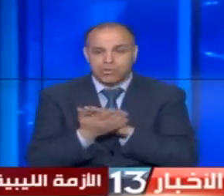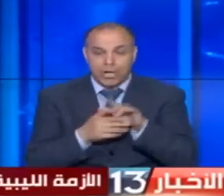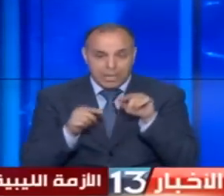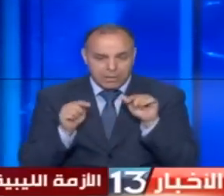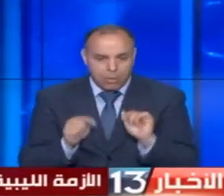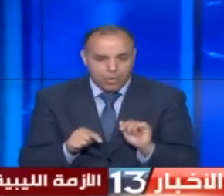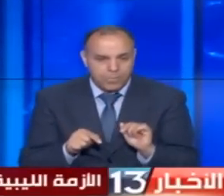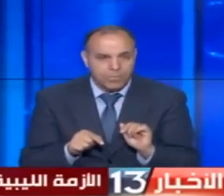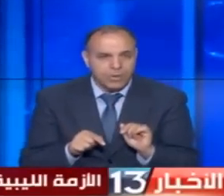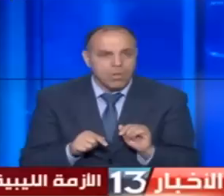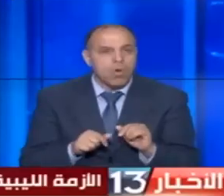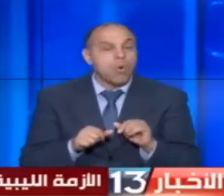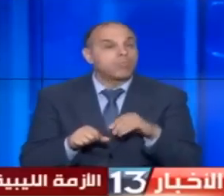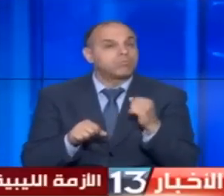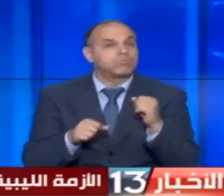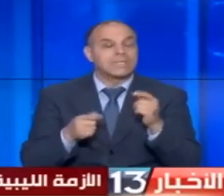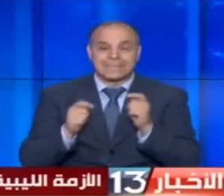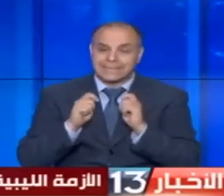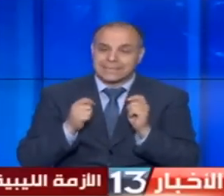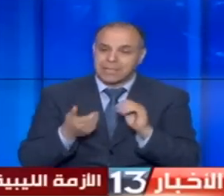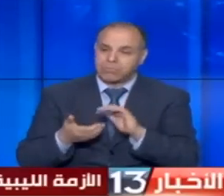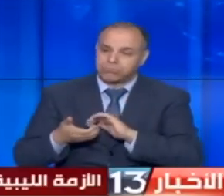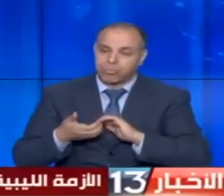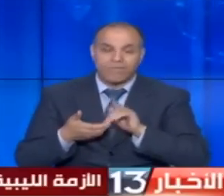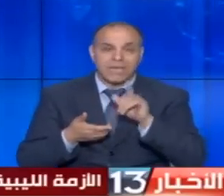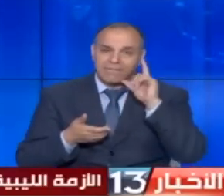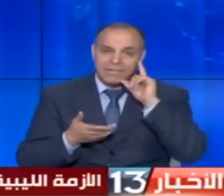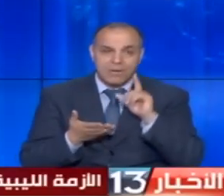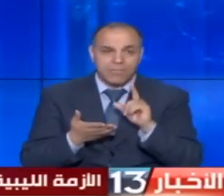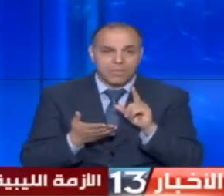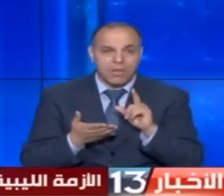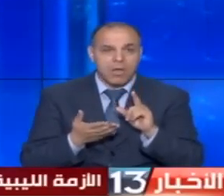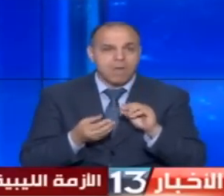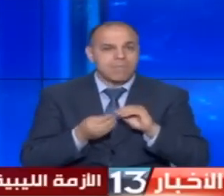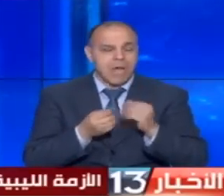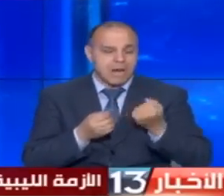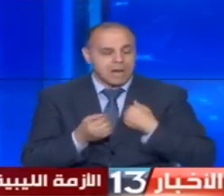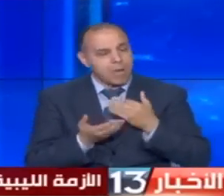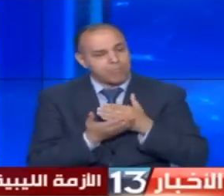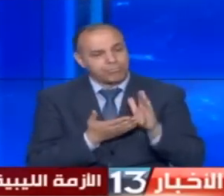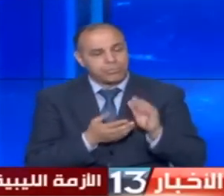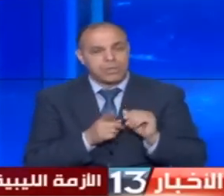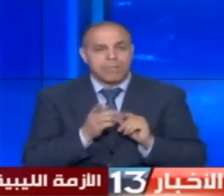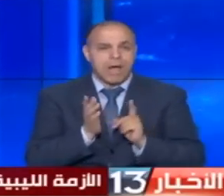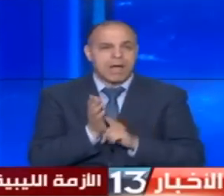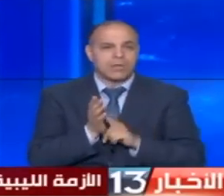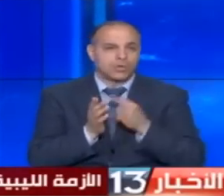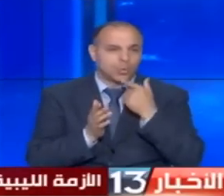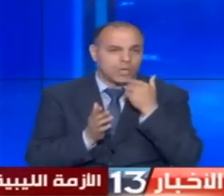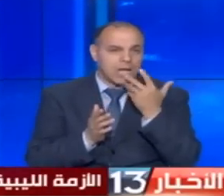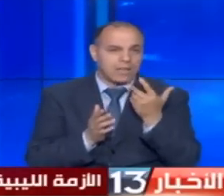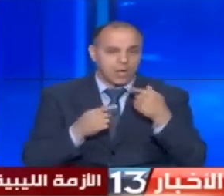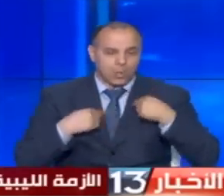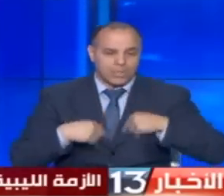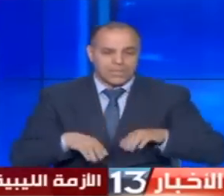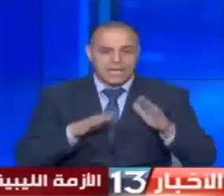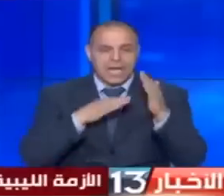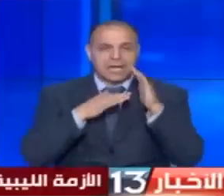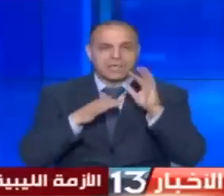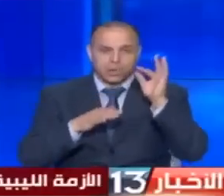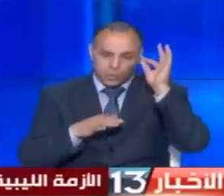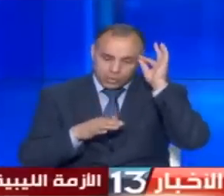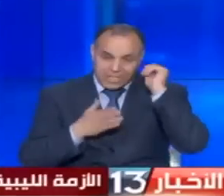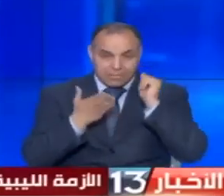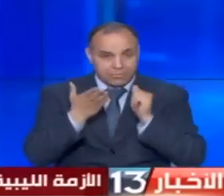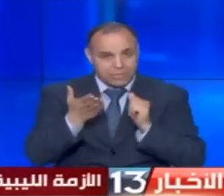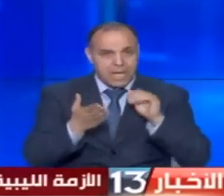واحياء العمليه السياسيه في هذا البلد والقضاء على الارهاب وهو ما اكد عليه ايضا وزير الخارجيه التونسيه ما